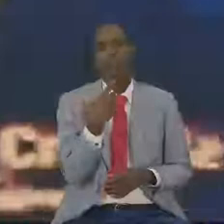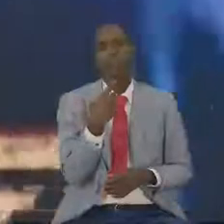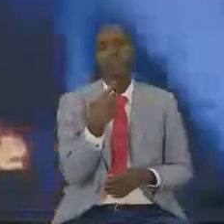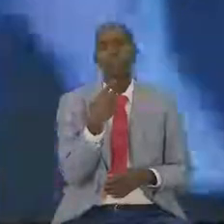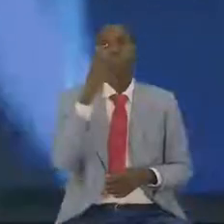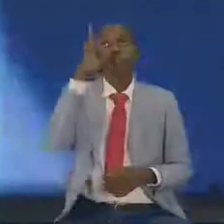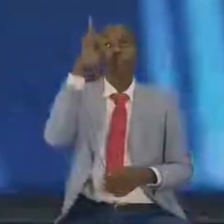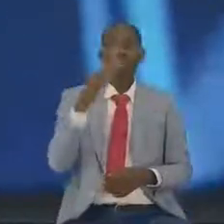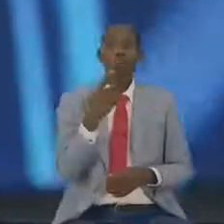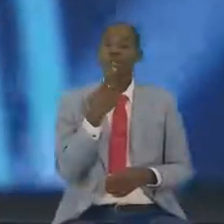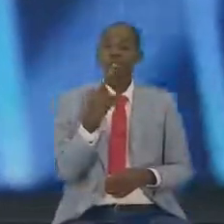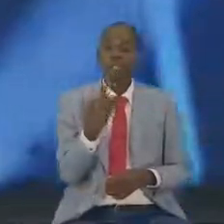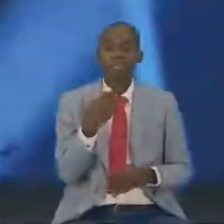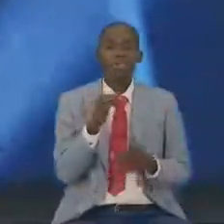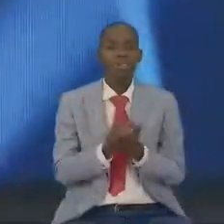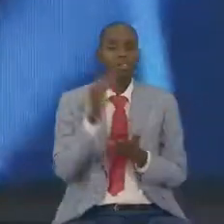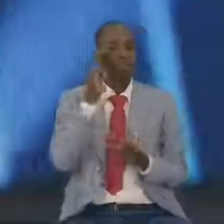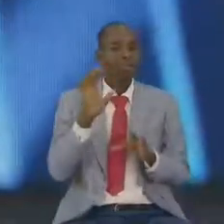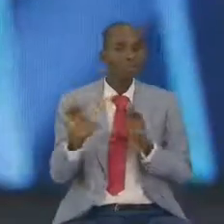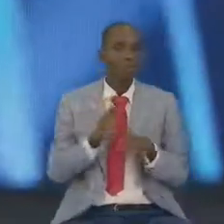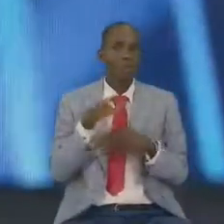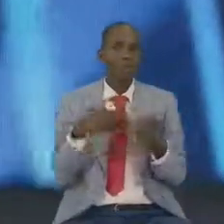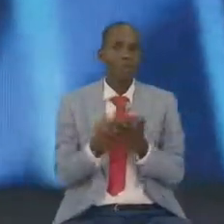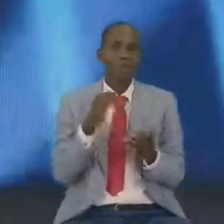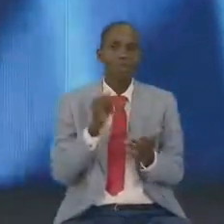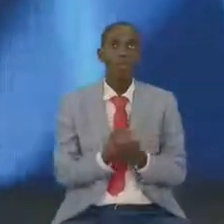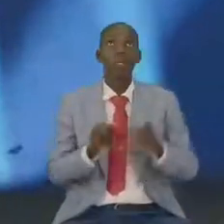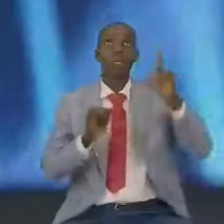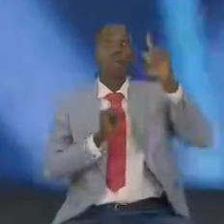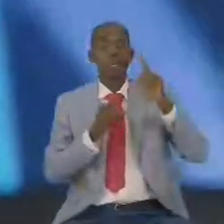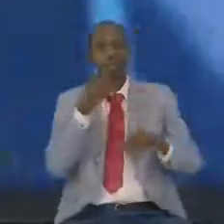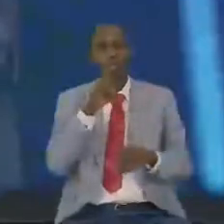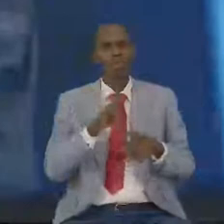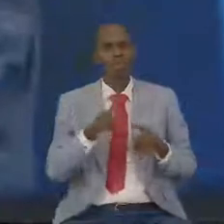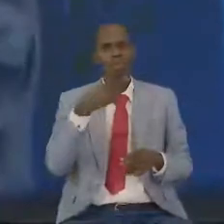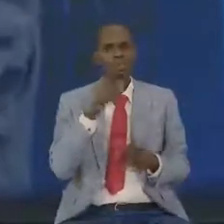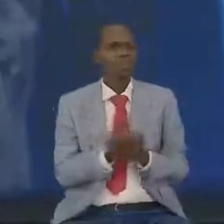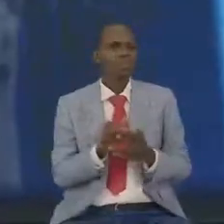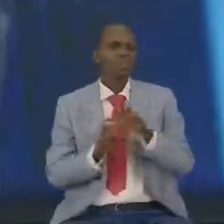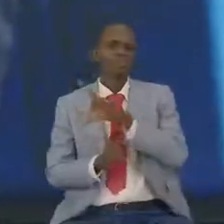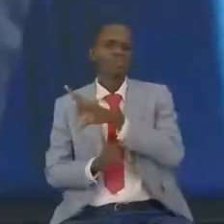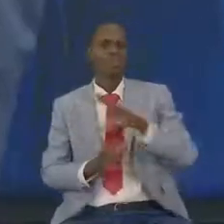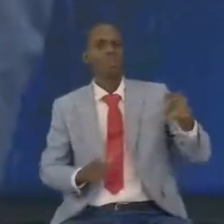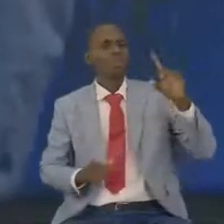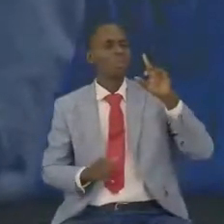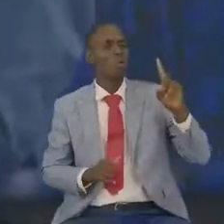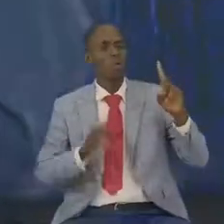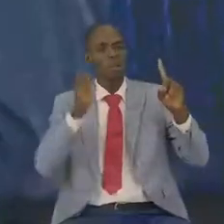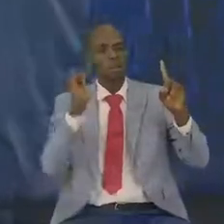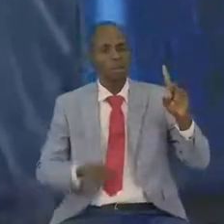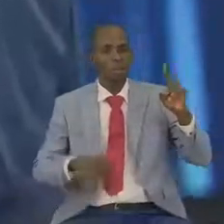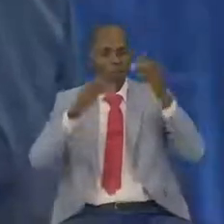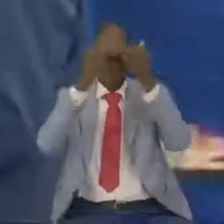tout. Tu fais tout ce que je te dirai. Maintenant, toi, tu reviens et tu dis que personne ne peut obéir à tous les commandements de